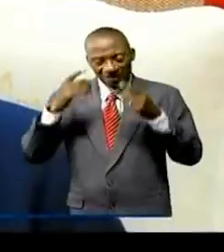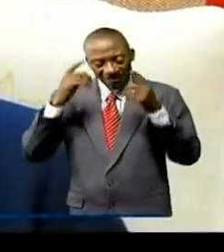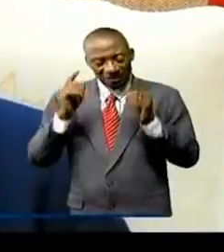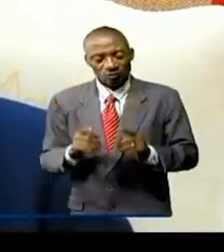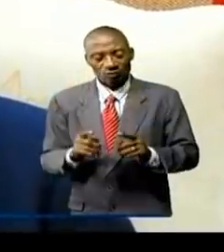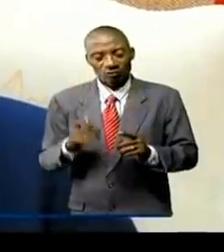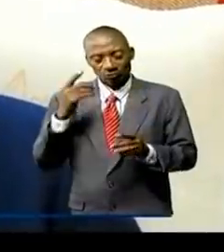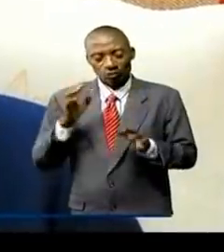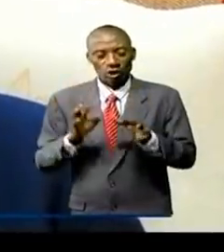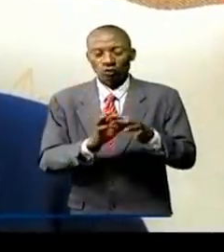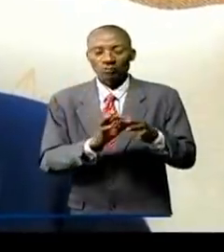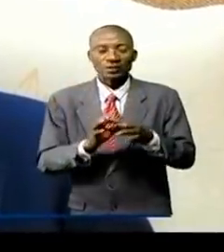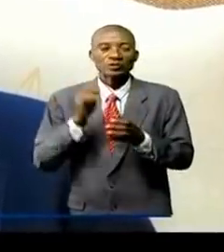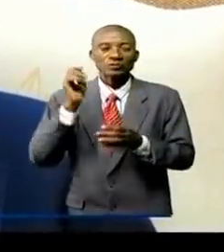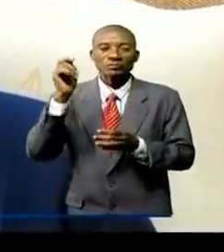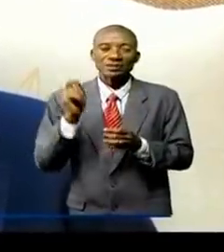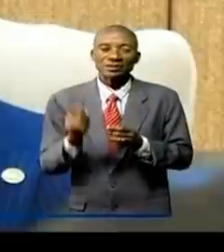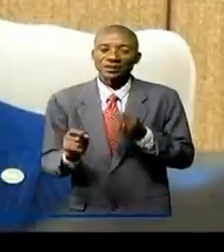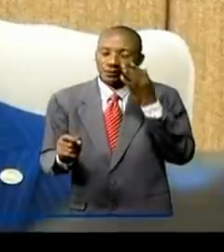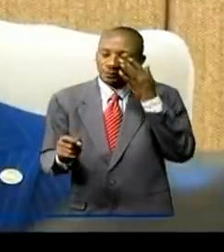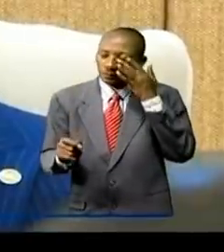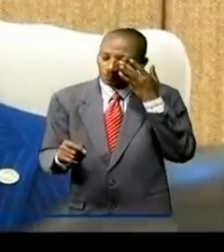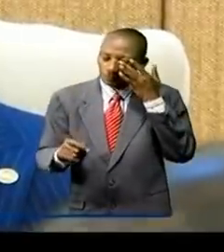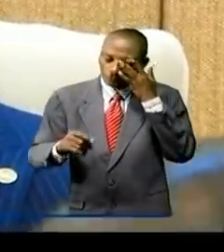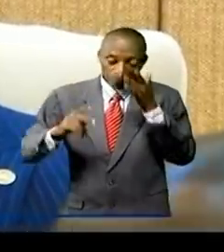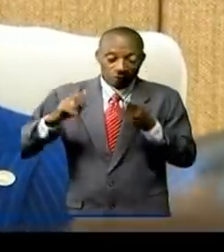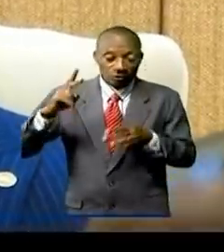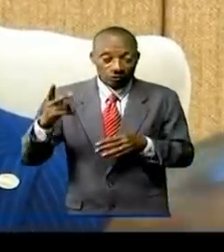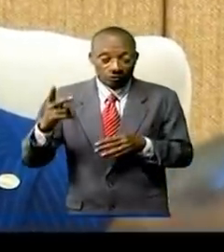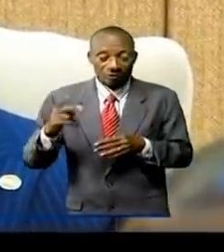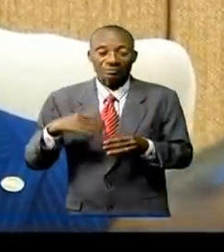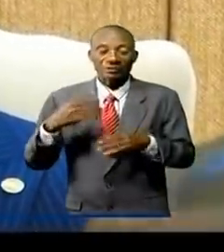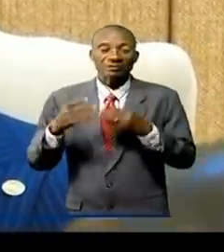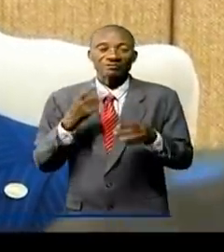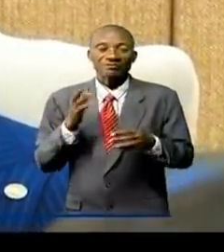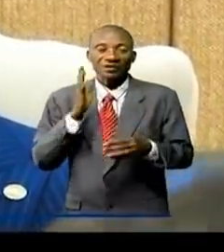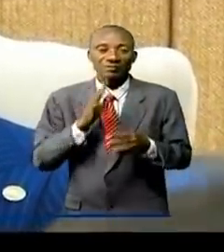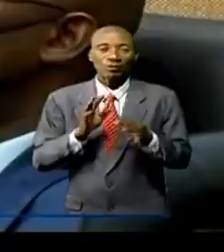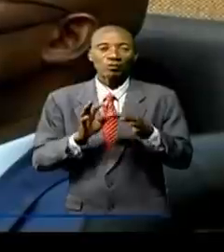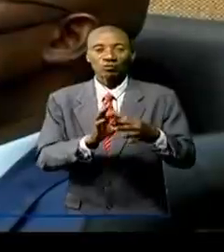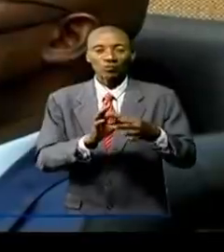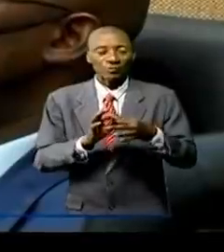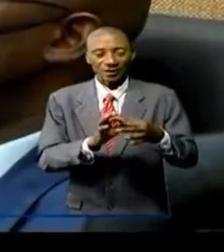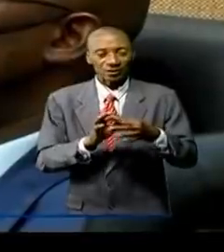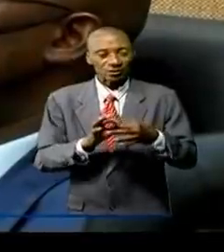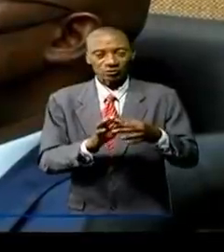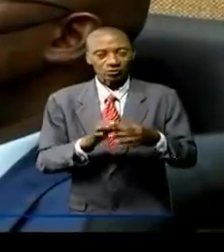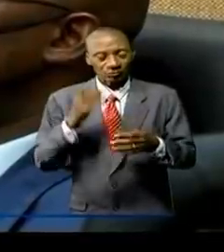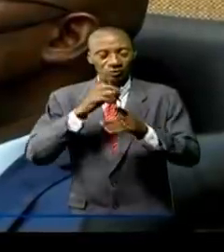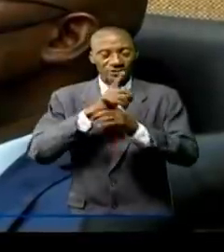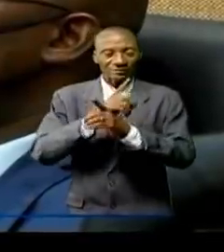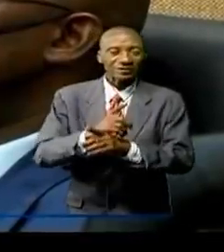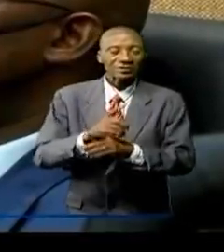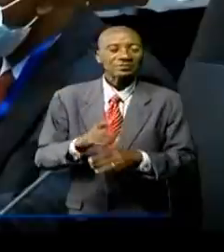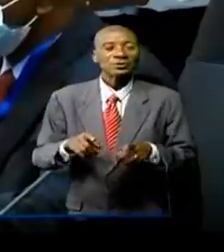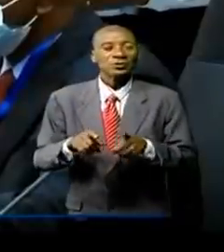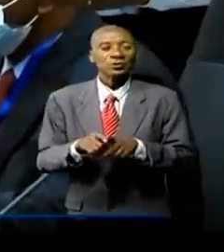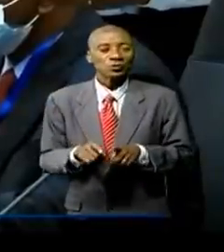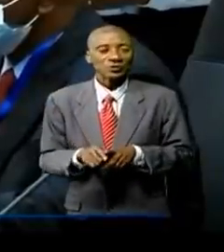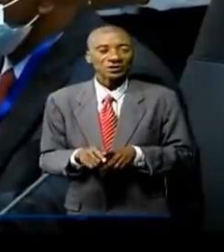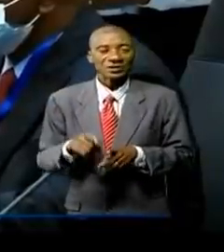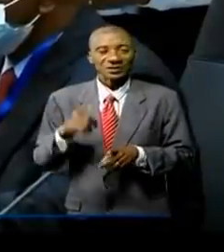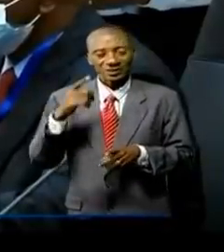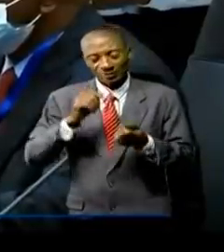coopération militaire, un deuxième en matière de coopération sur l'industrie de la défense et un protocole de mise en œuvre d'aide